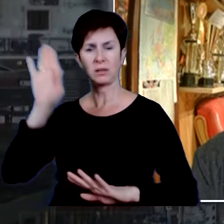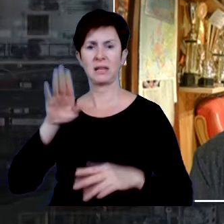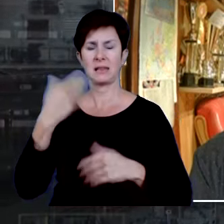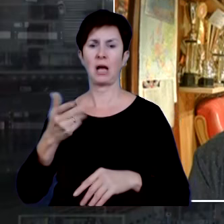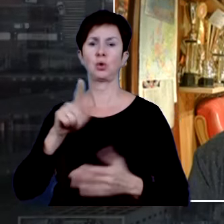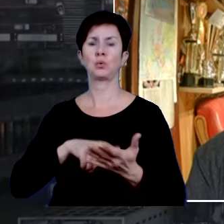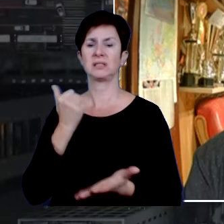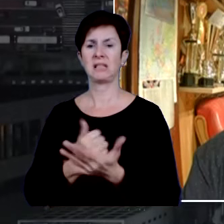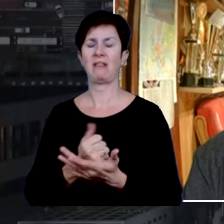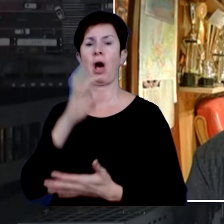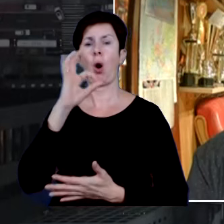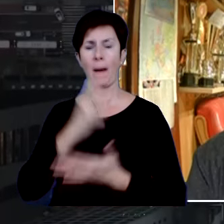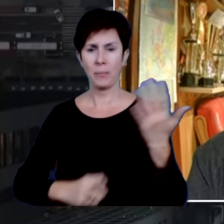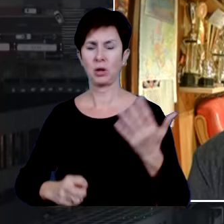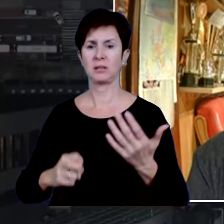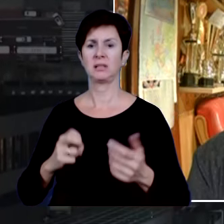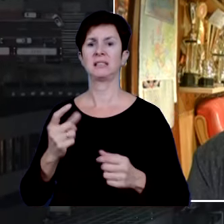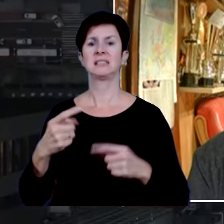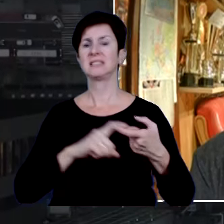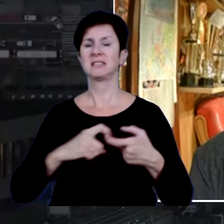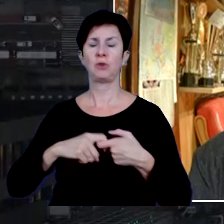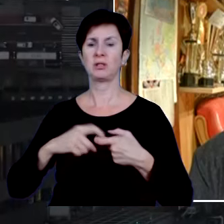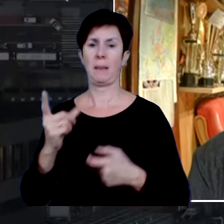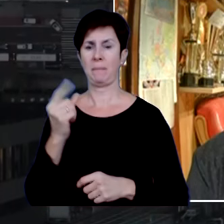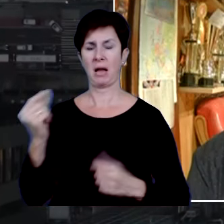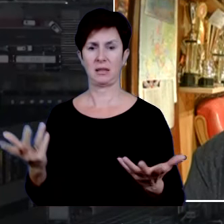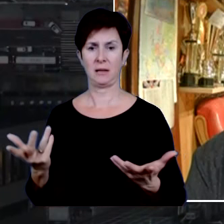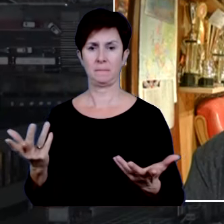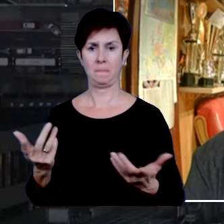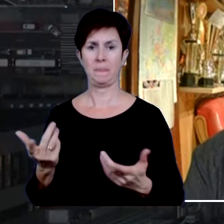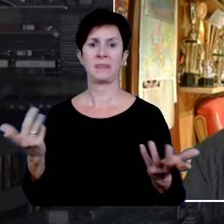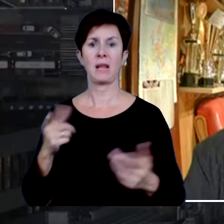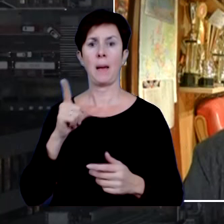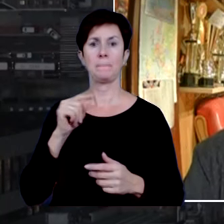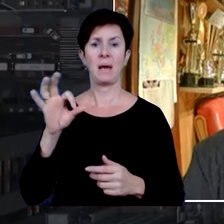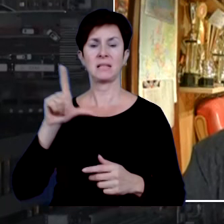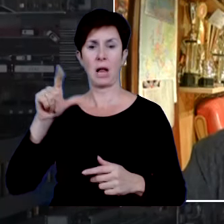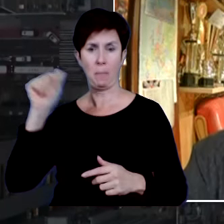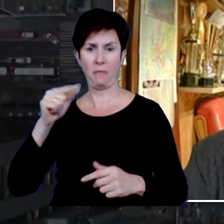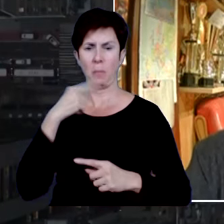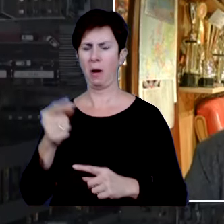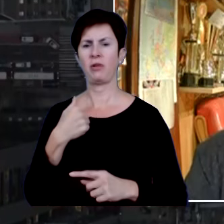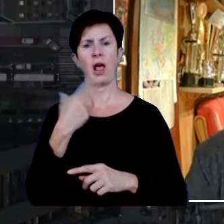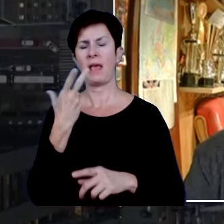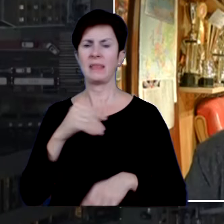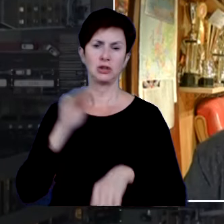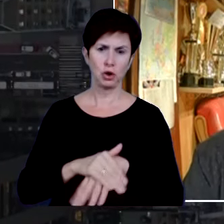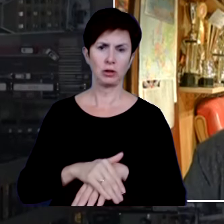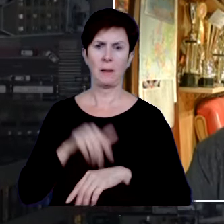przepchnąć związki partnerskie. Czy należy powiedzieć wprost, Lewica powinna też powiedzieć wprost, nie uda nam się w tym układzie tego